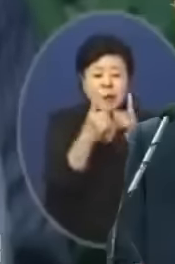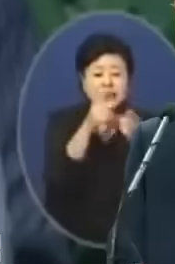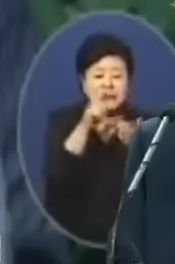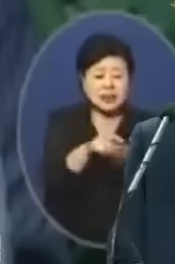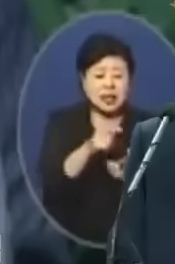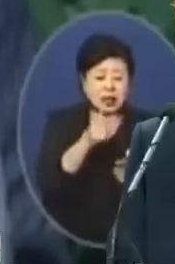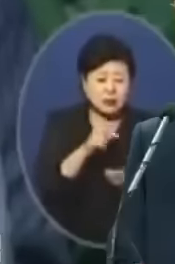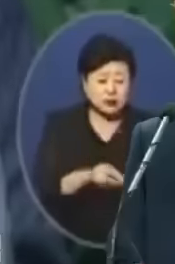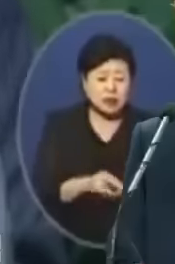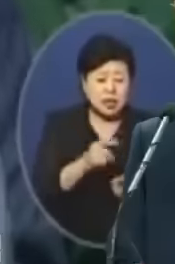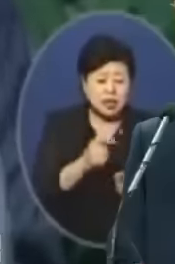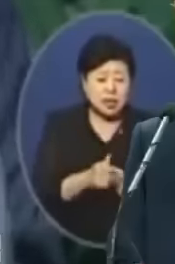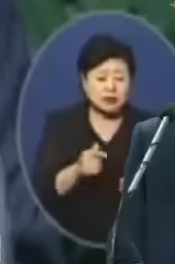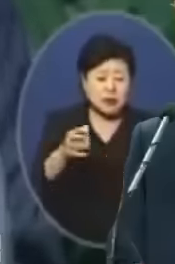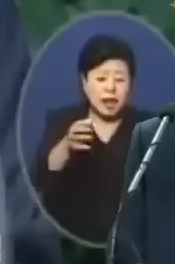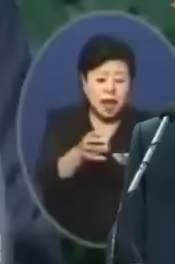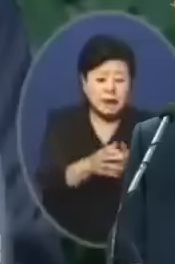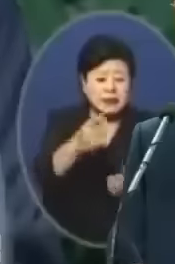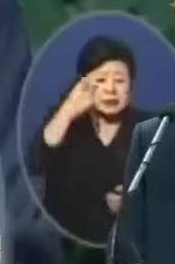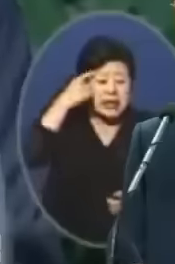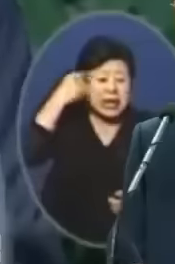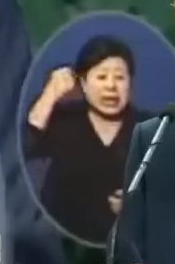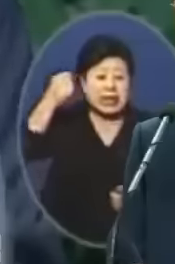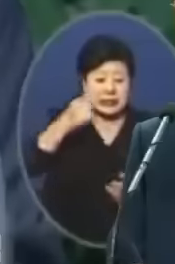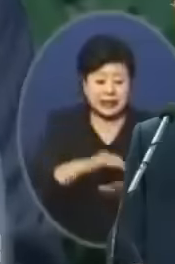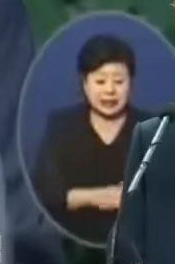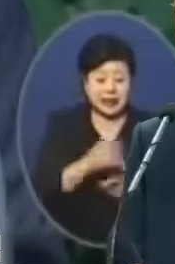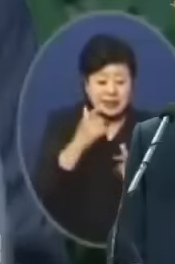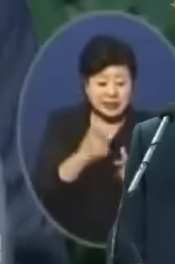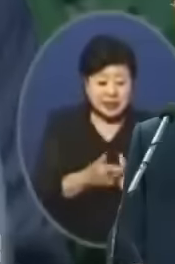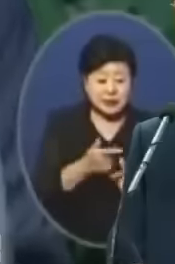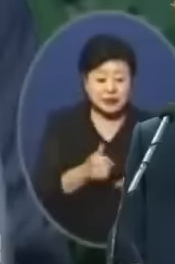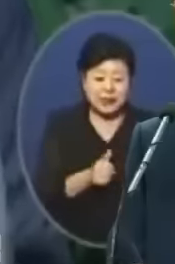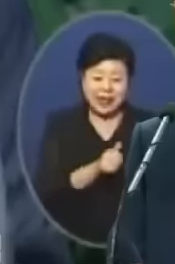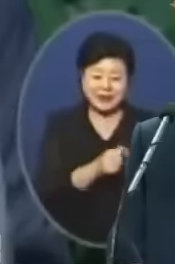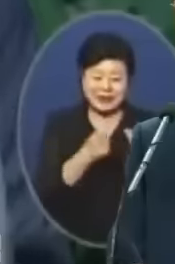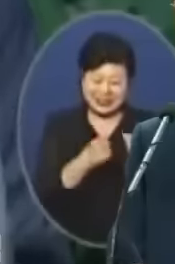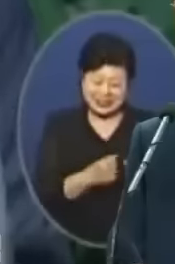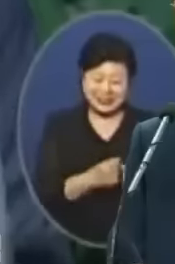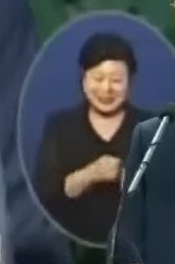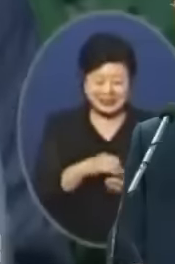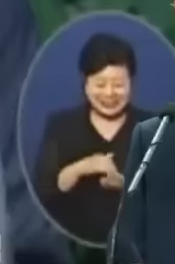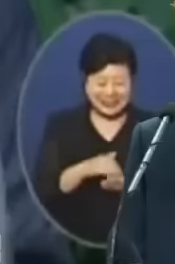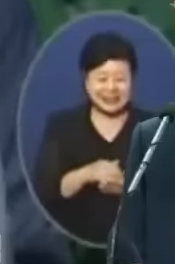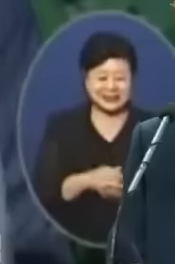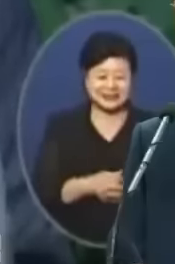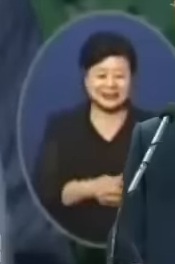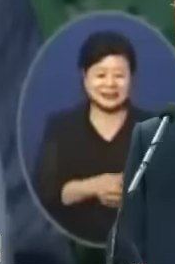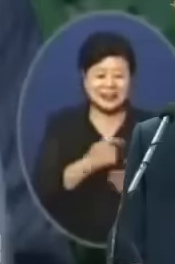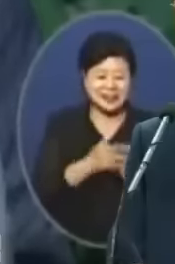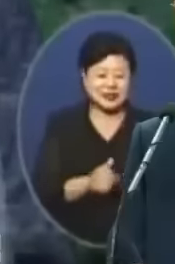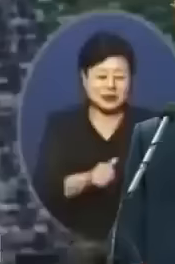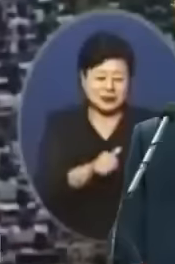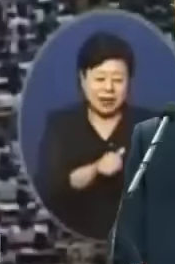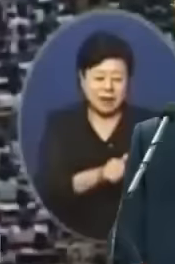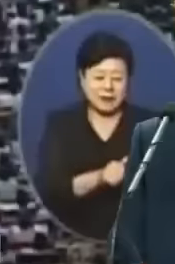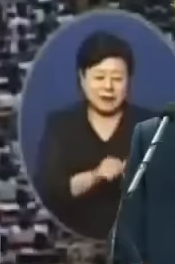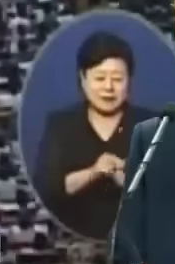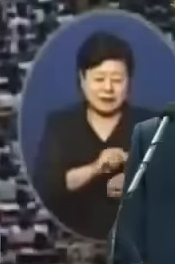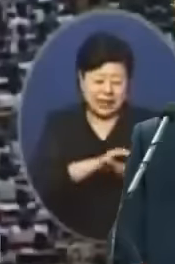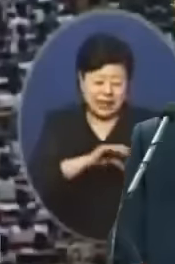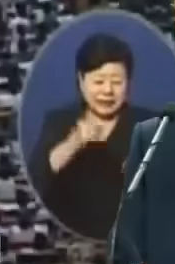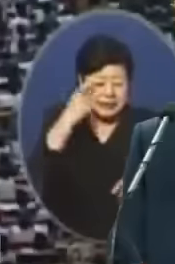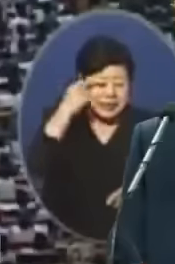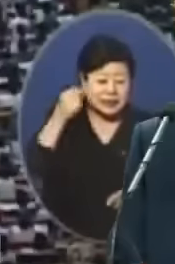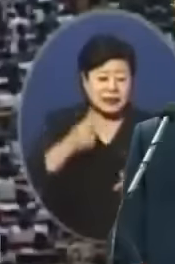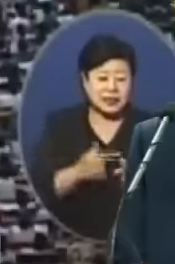예수님을 계산에 넣어야 되는 것입니다. 예수님이 나와 함께 계셔서 우리가 함께 문제를 해결한다고